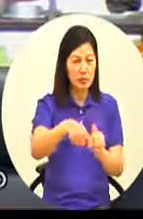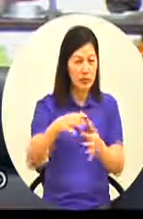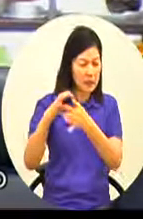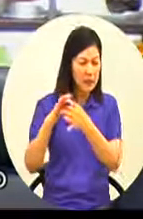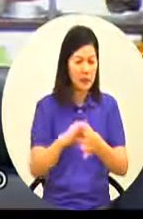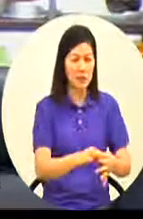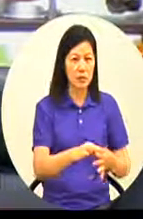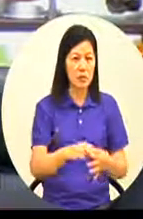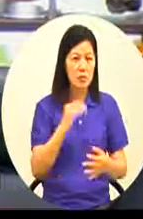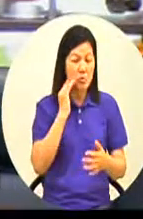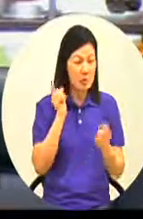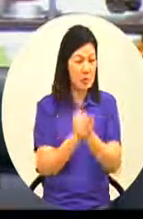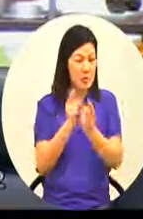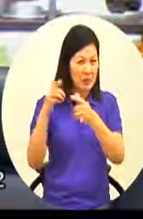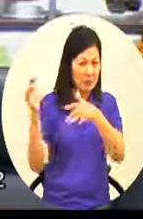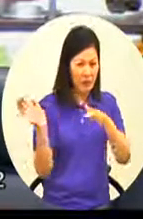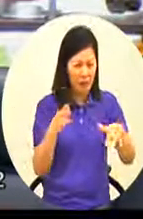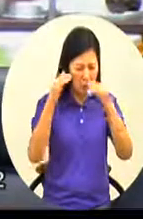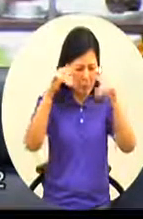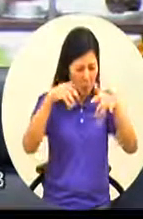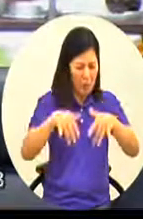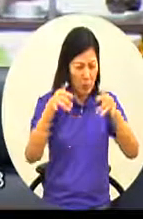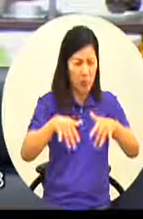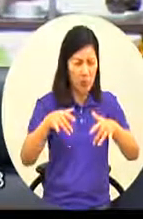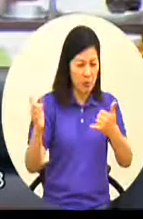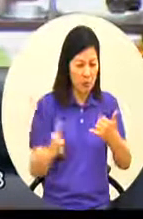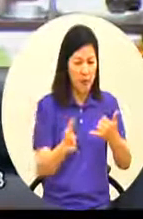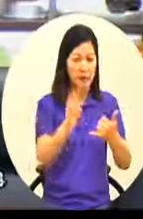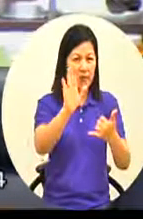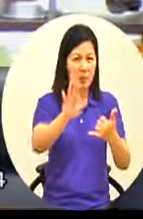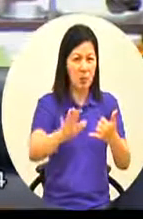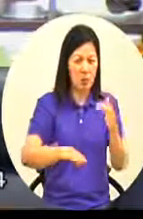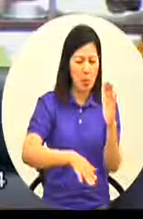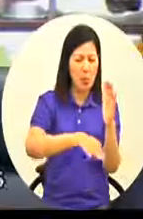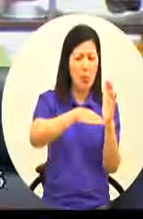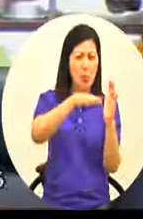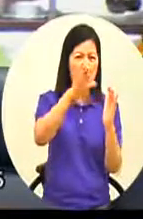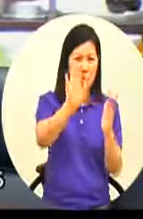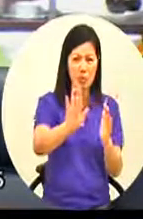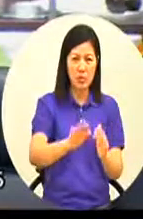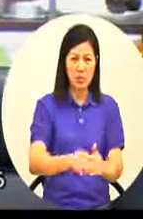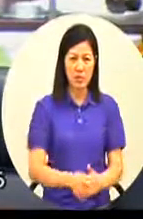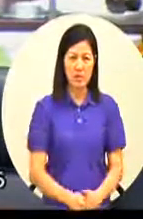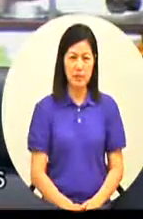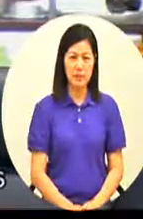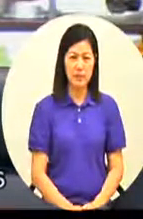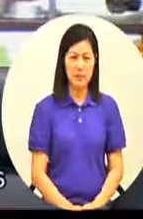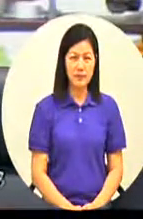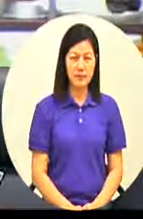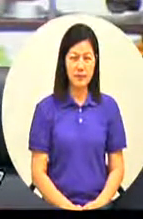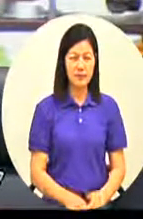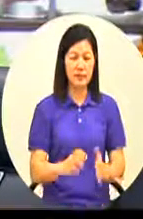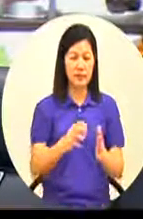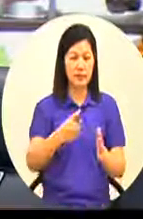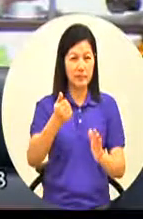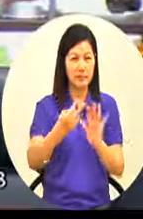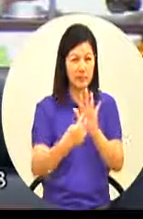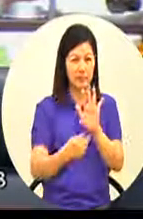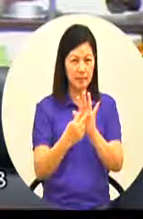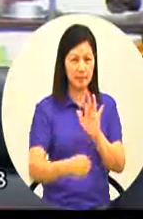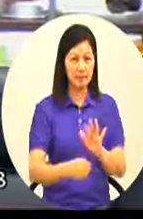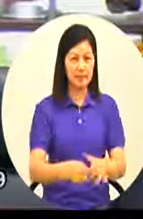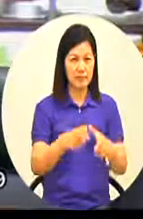只要大水一来，只要台风来就有积水的问题。 那个局长简单答复一下，先简单的、